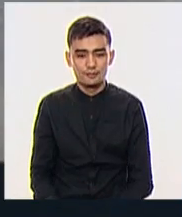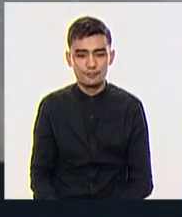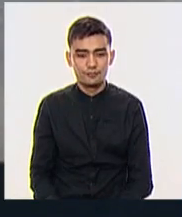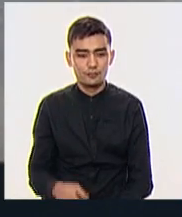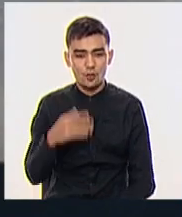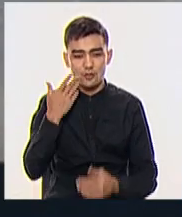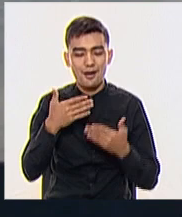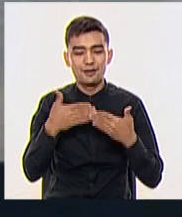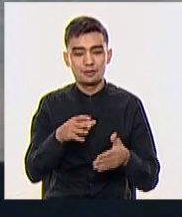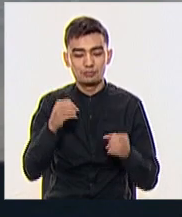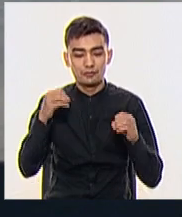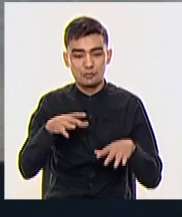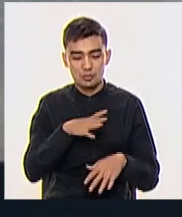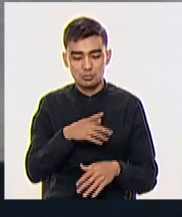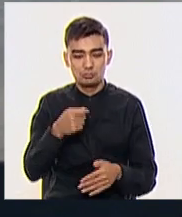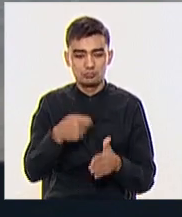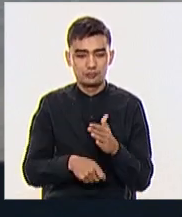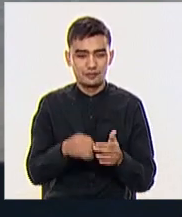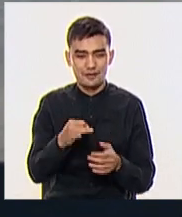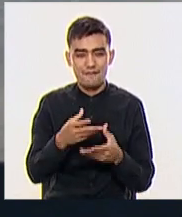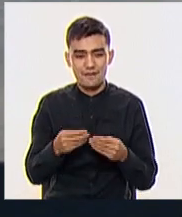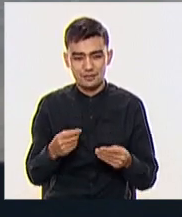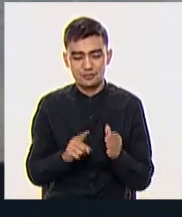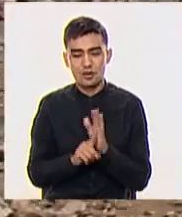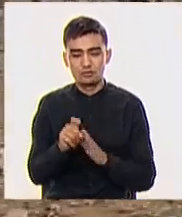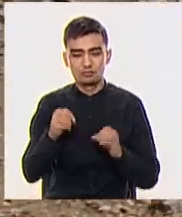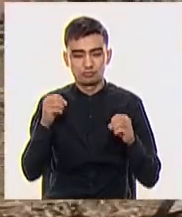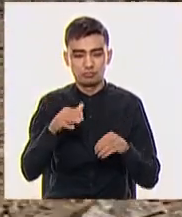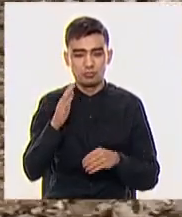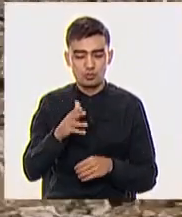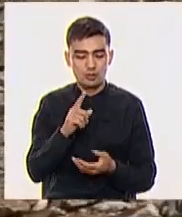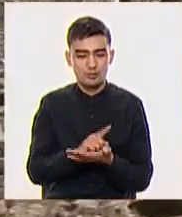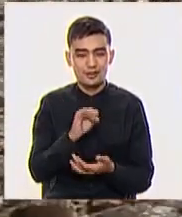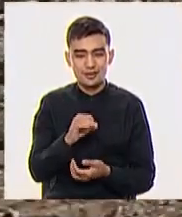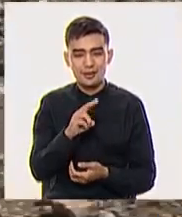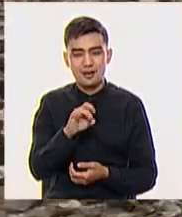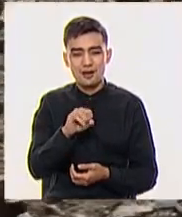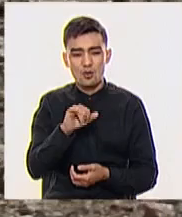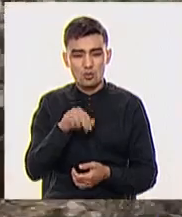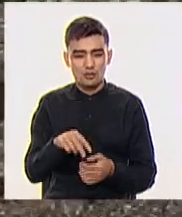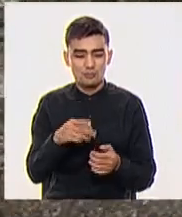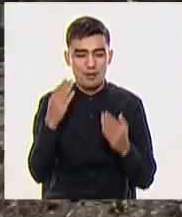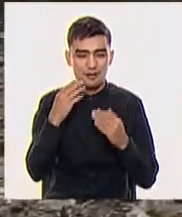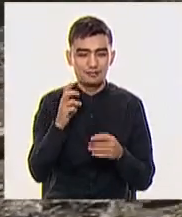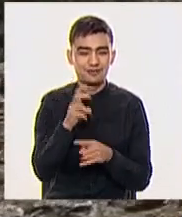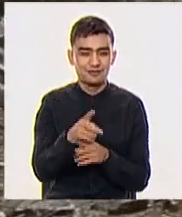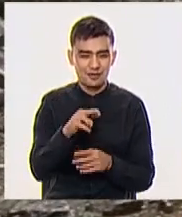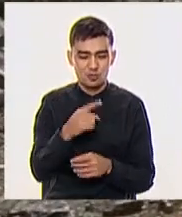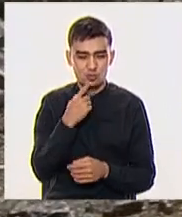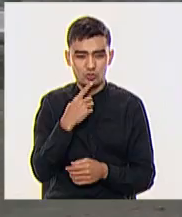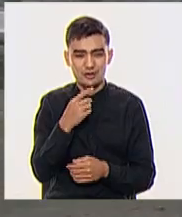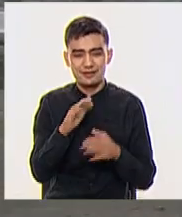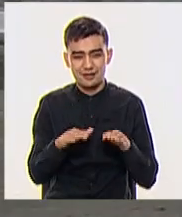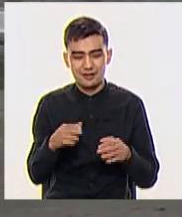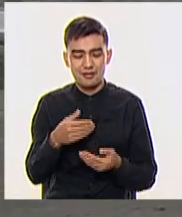қосылды. Сосын өшіріп кетінде көктемде басқа қосамыз деген. Қарауыл ауылының сыртындағы саябаққа баруда мұң екен. Балалар жаяу